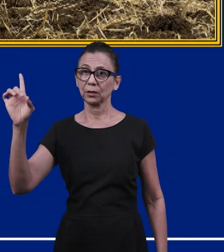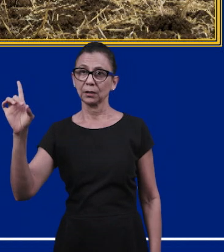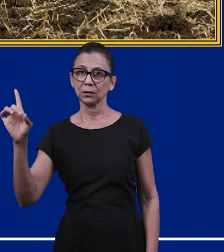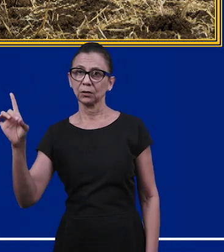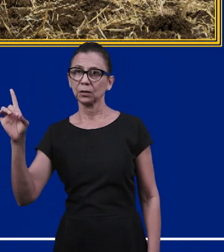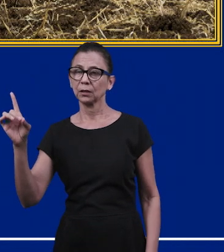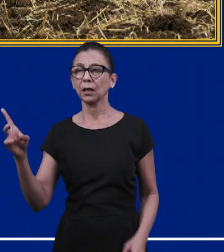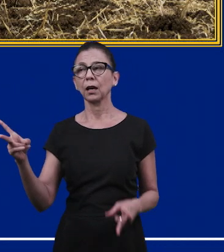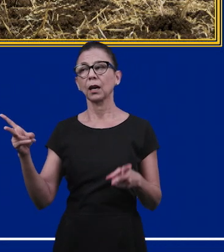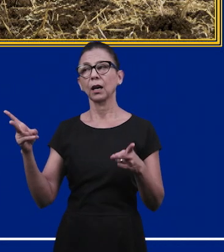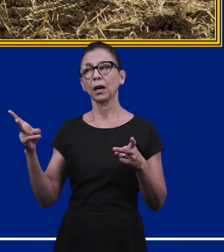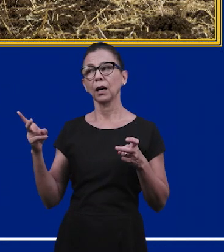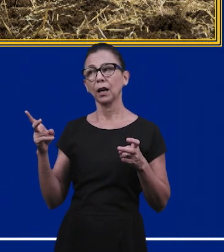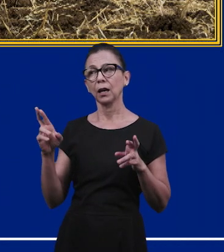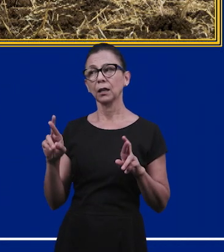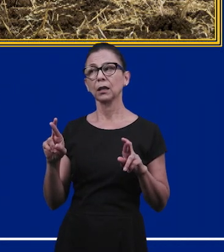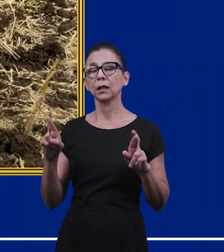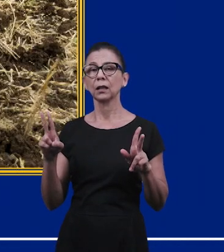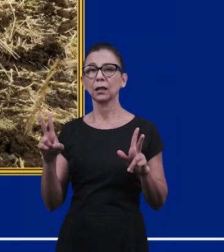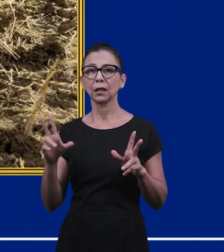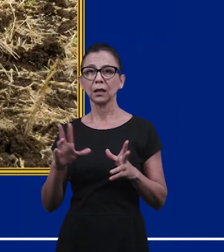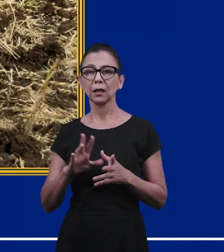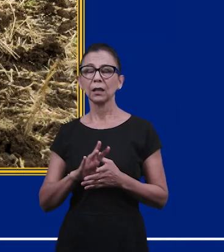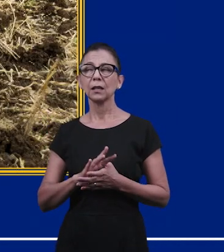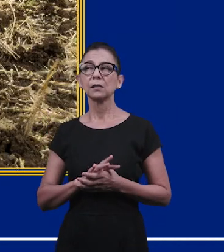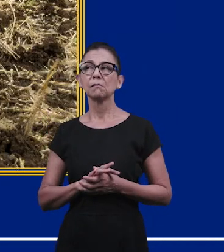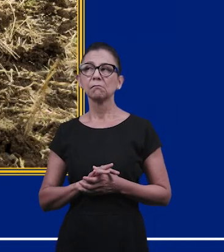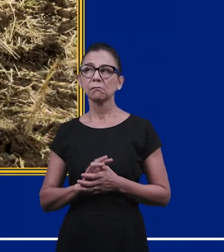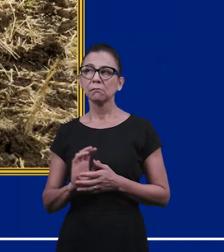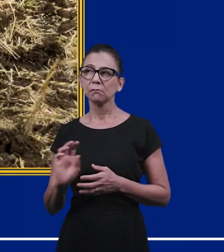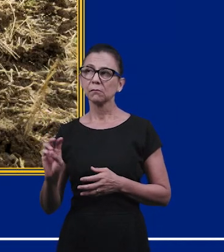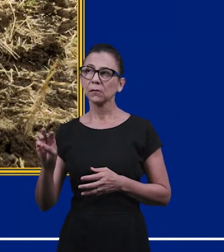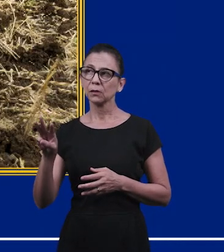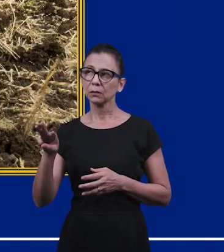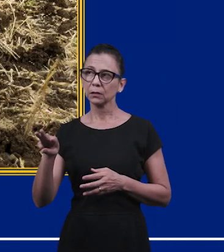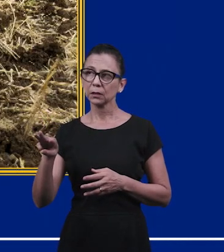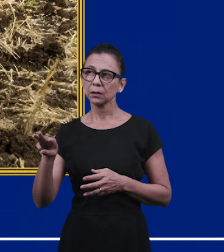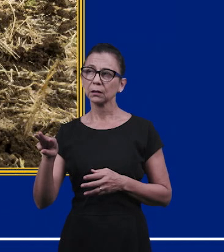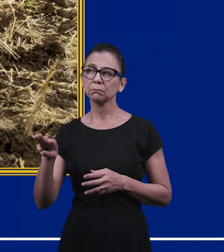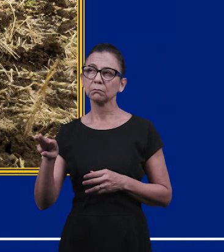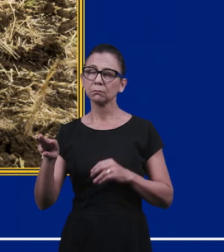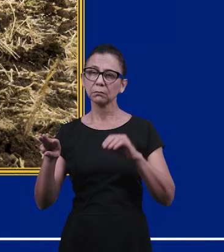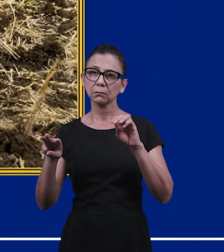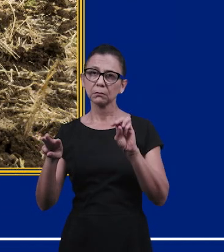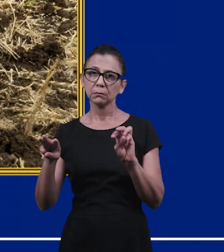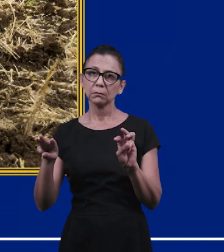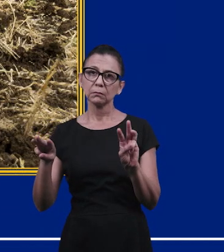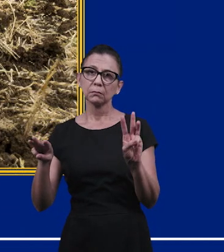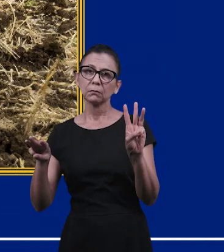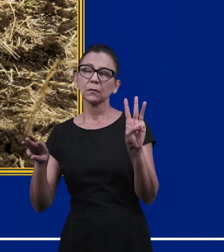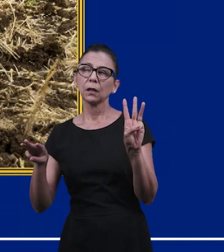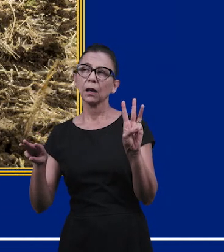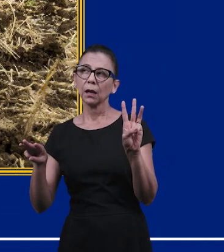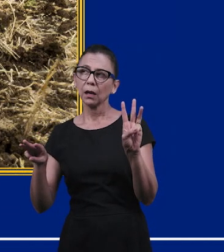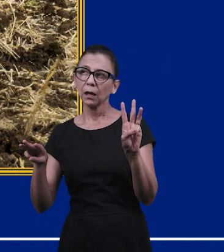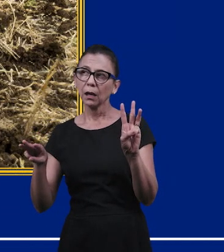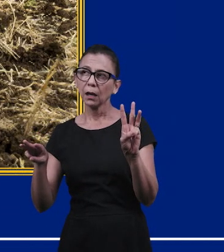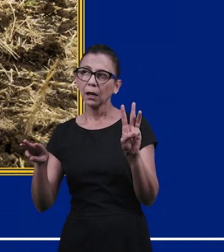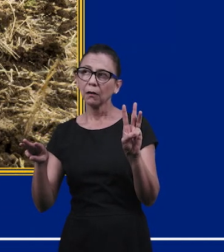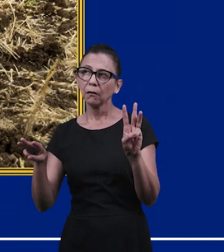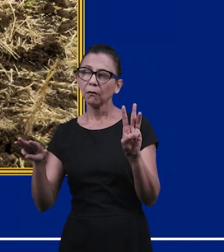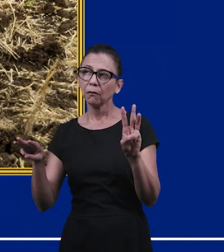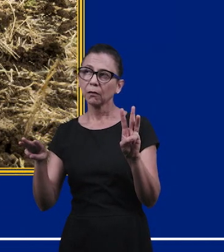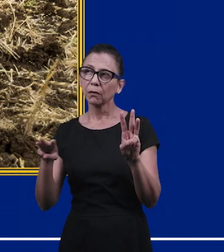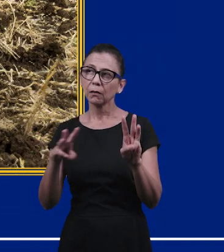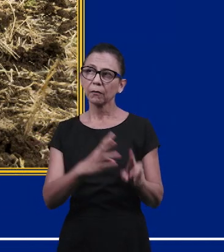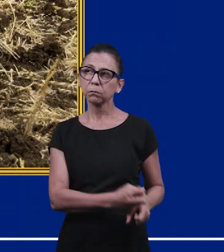croissance et livré, on regarde, hein, il est séparé